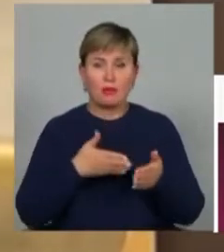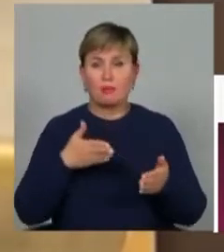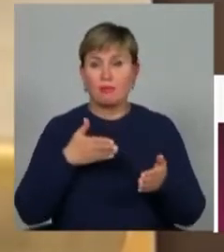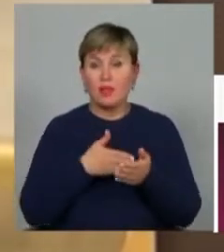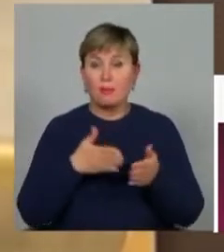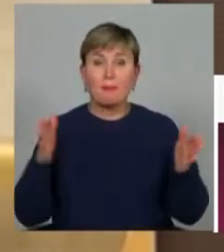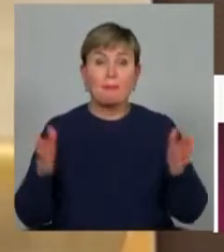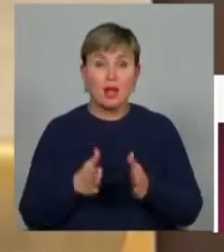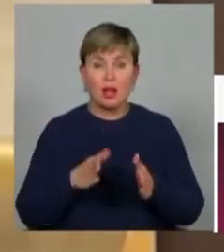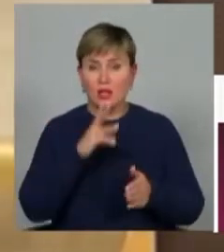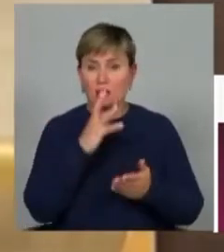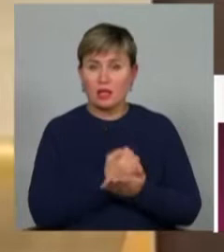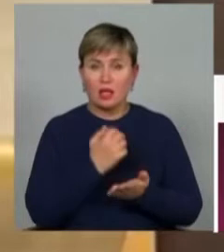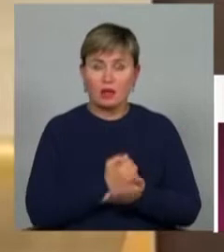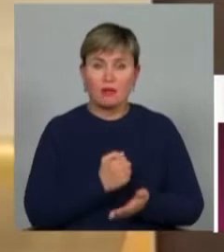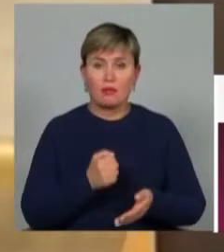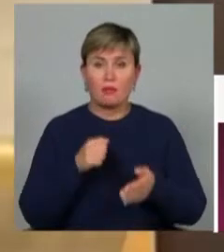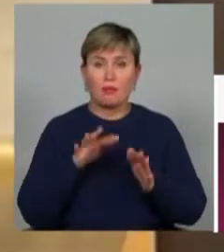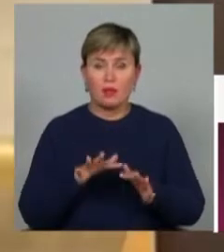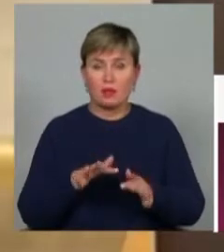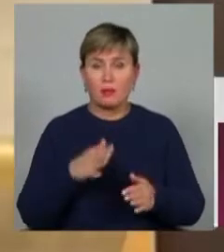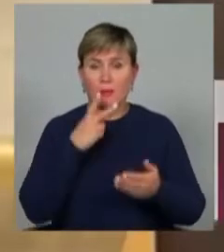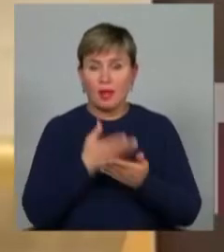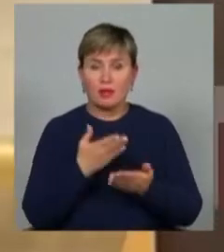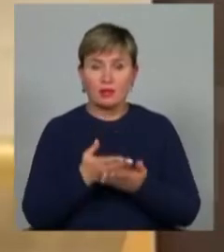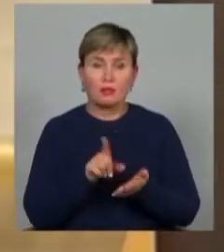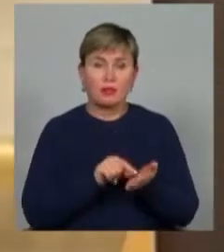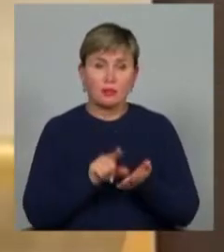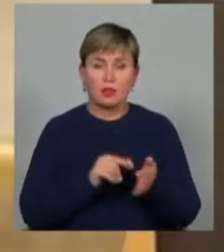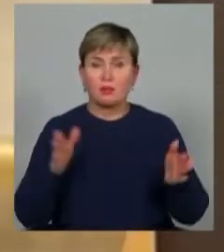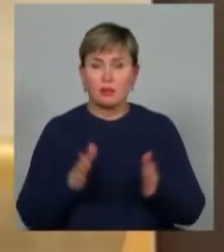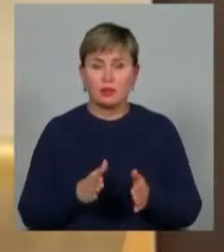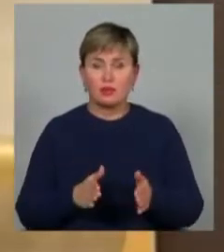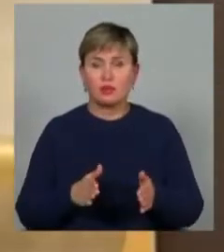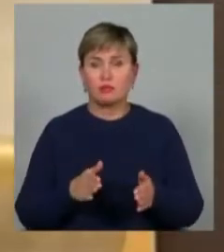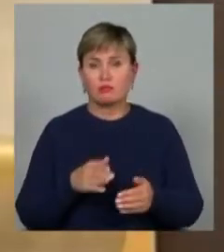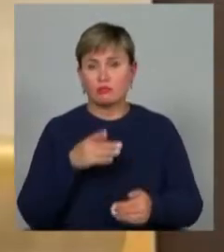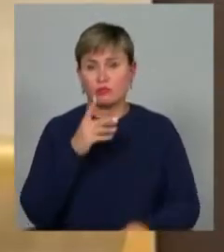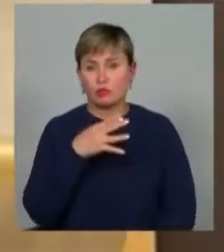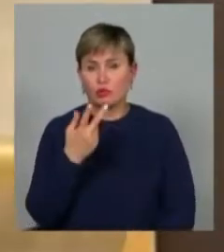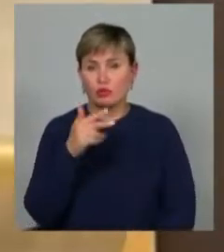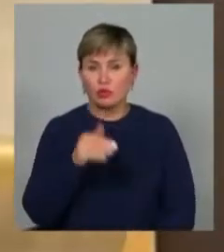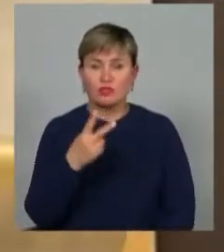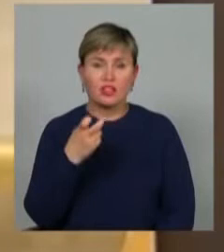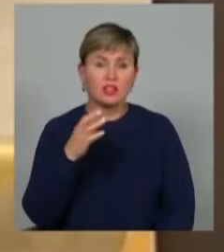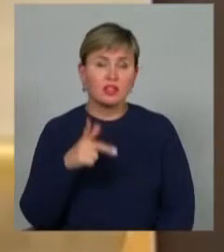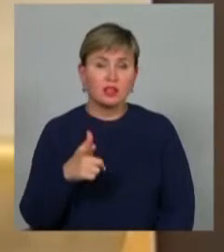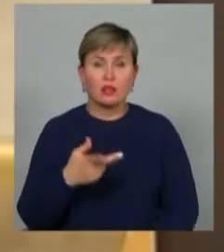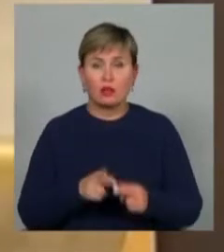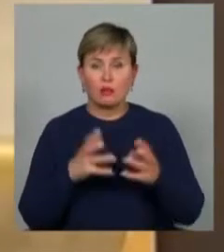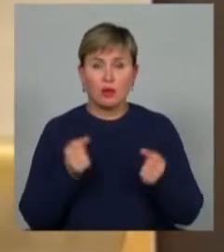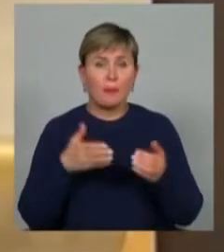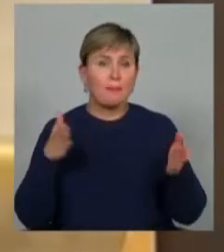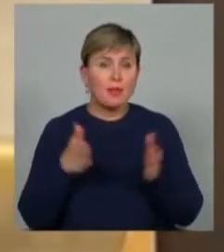минимальной заработной платы вместо показателя минимальной пенсии 46 302 тенге, что привело к увеличению минимальных